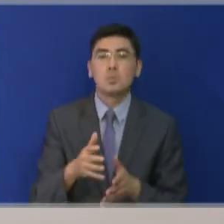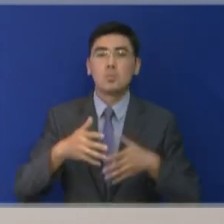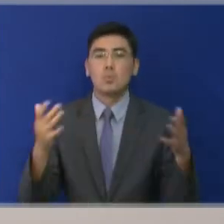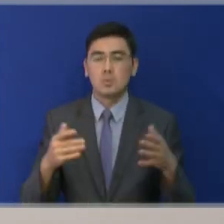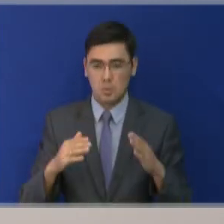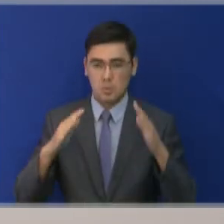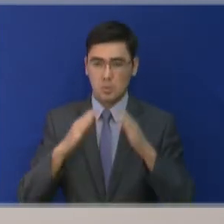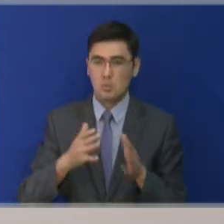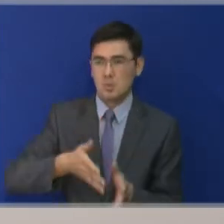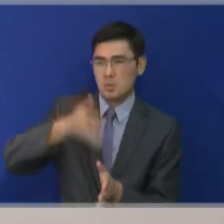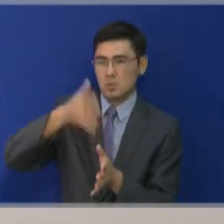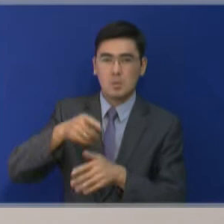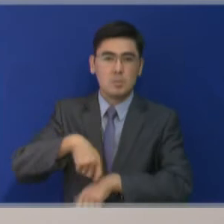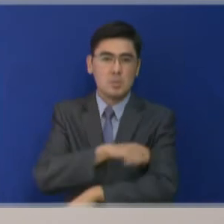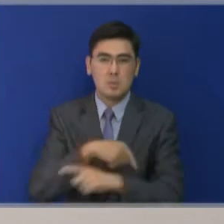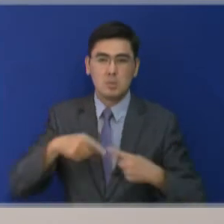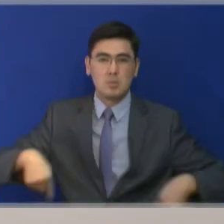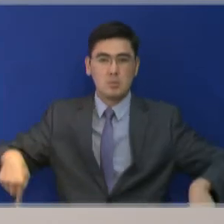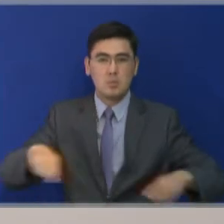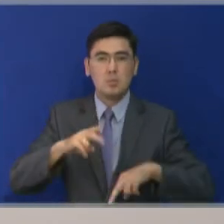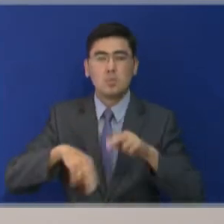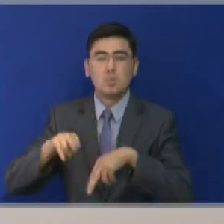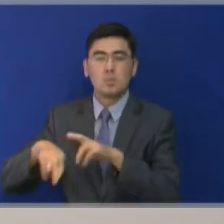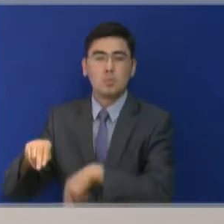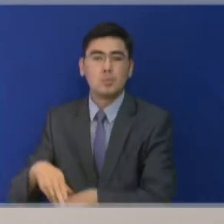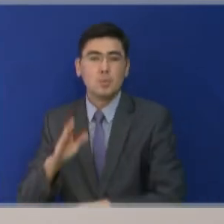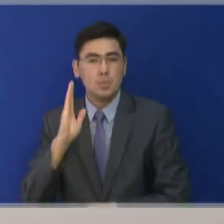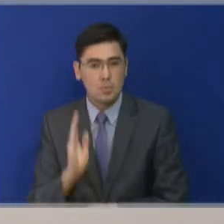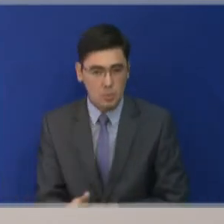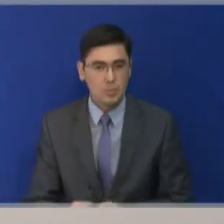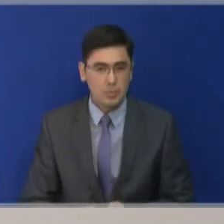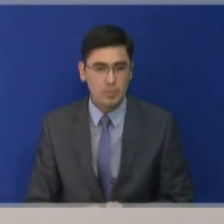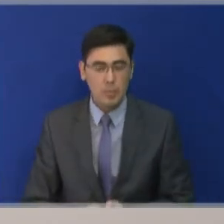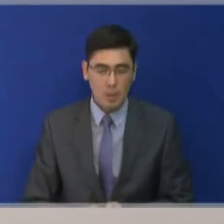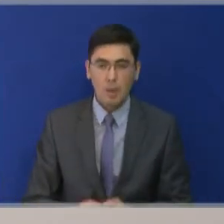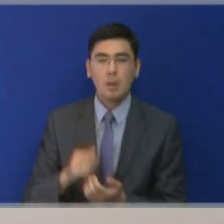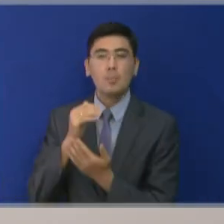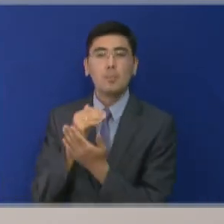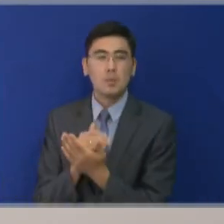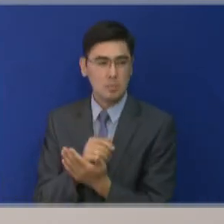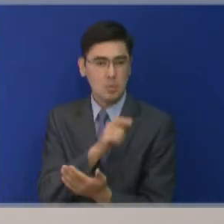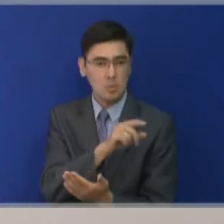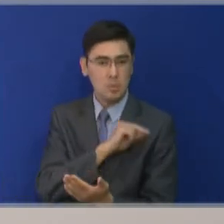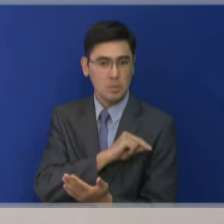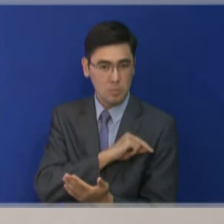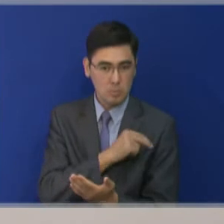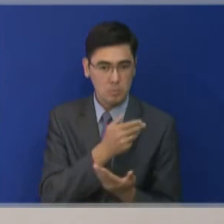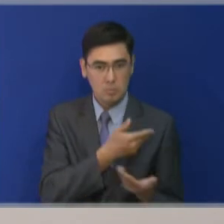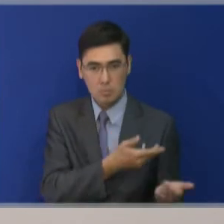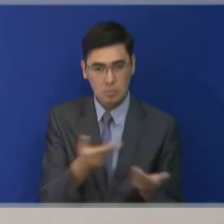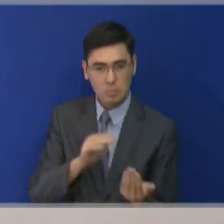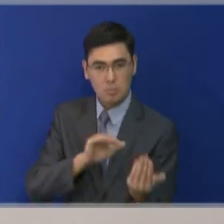жылы Нұрлы жер мемлекеттік бағдарламасы аясында барлық қаржыландыру көздері есебінен жұмыспен қамту жол картасы аясындағы жобаларды ескере